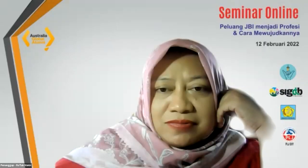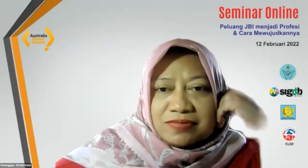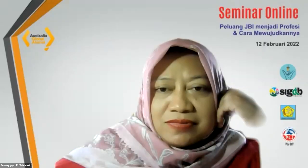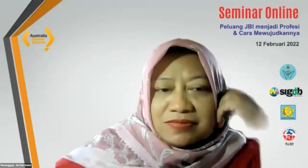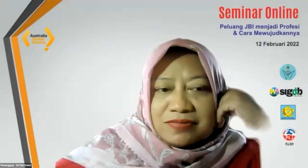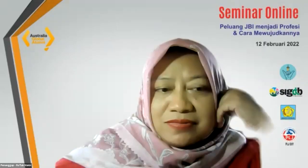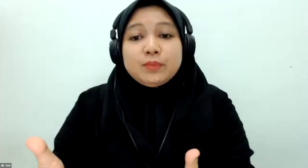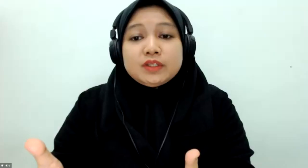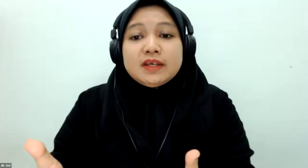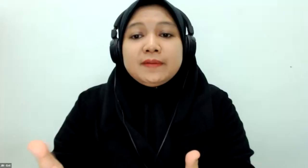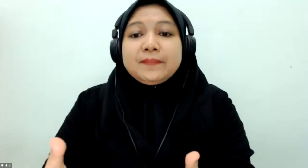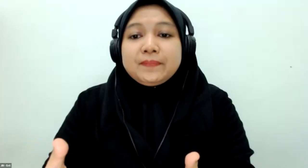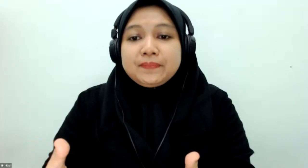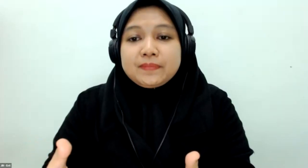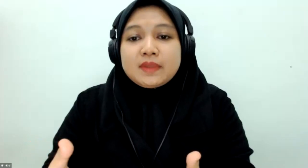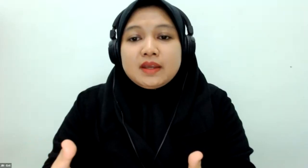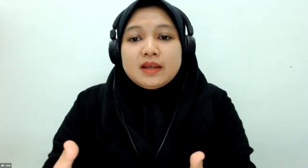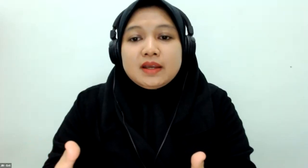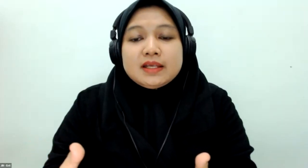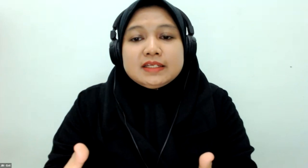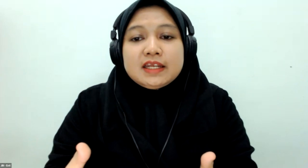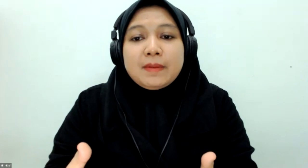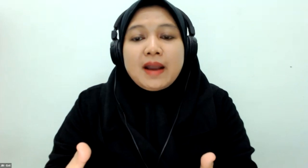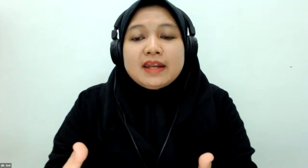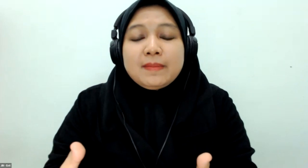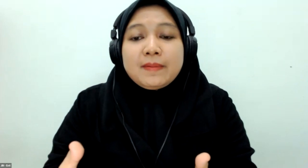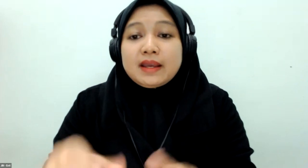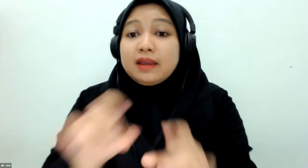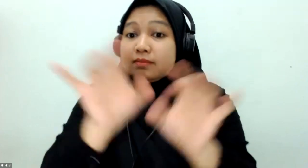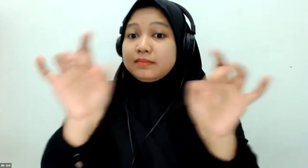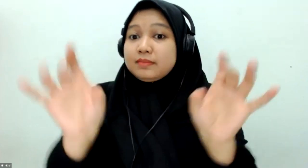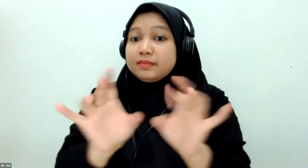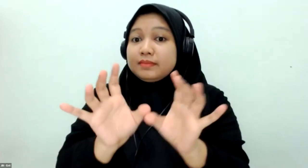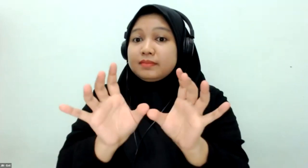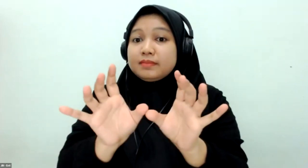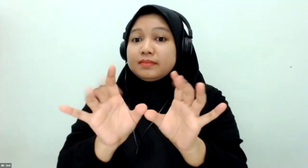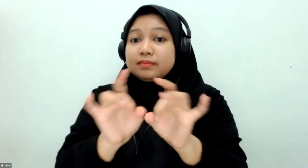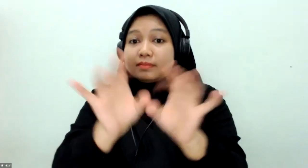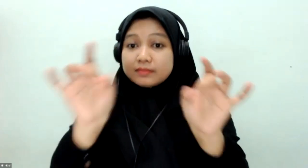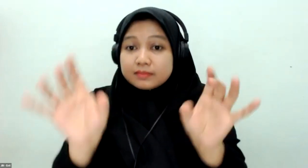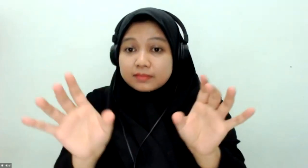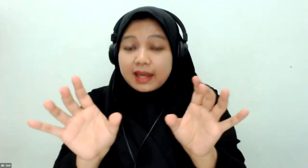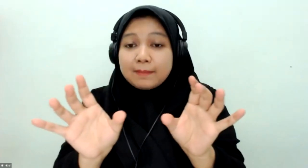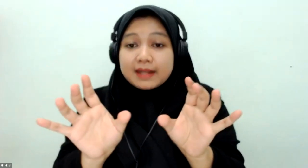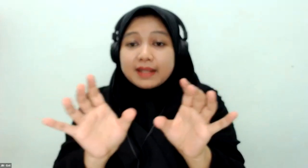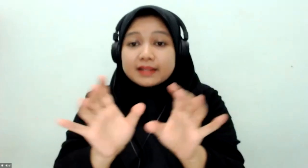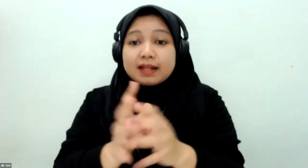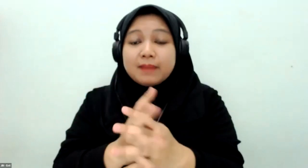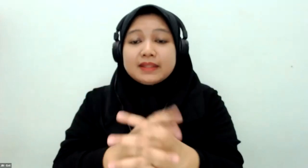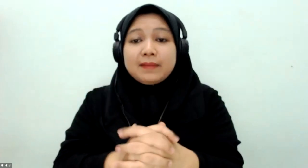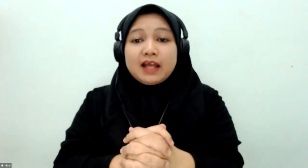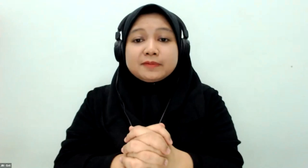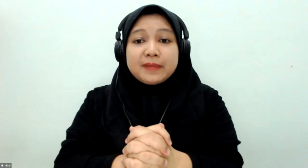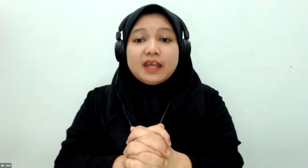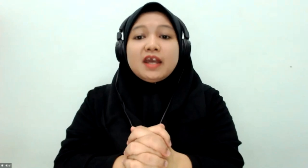kompetensi dari individu tersebut jadi memang ada berbagai elemen